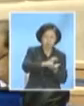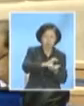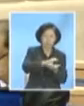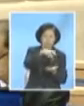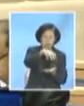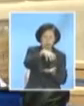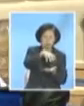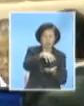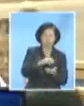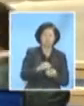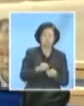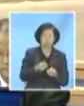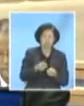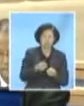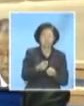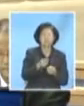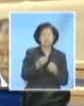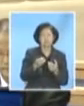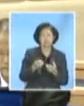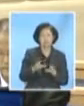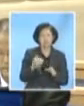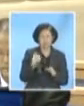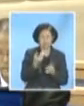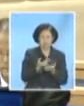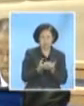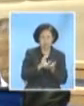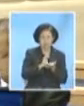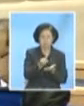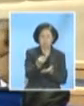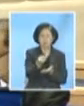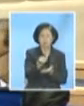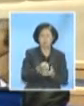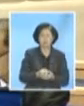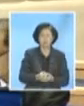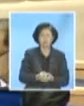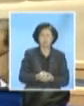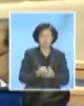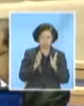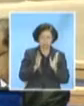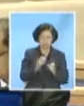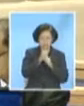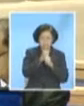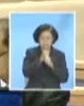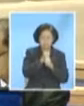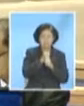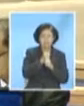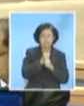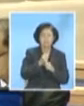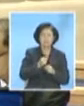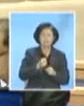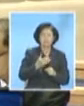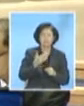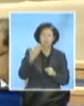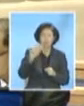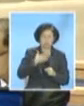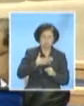น้อยและตรงข้ามกับที่ท่านเขียนไว้แถลงไว้ในนี้นะครับท่านประธานครับผู้สูงอายุนั้นครั้งหนึ่งซึ่งผมเคยไปเ